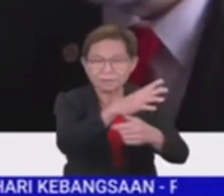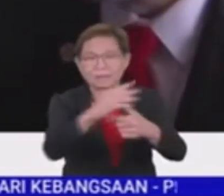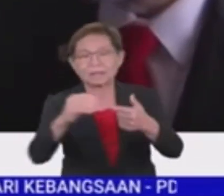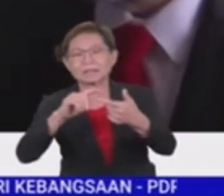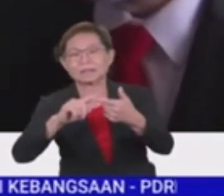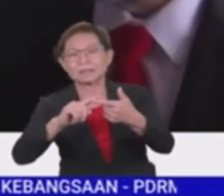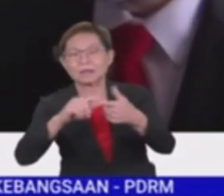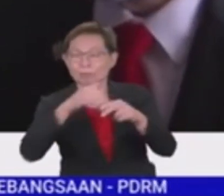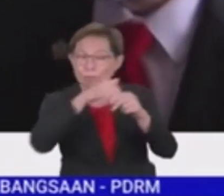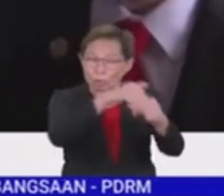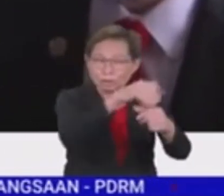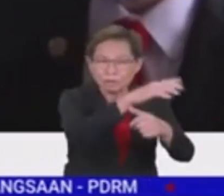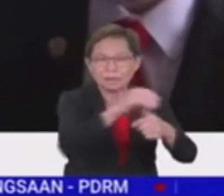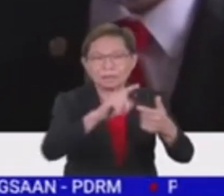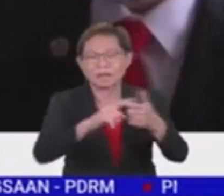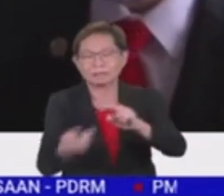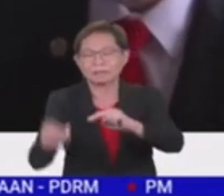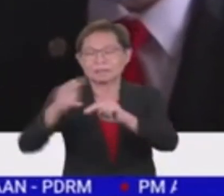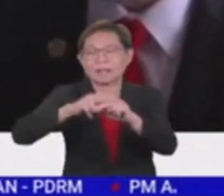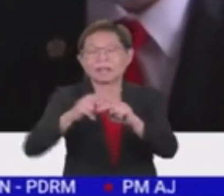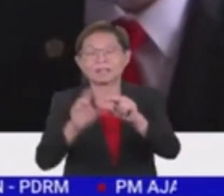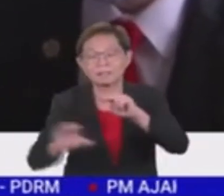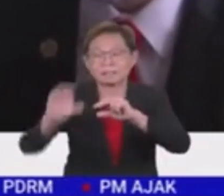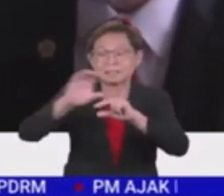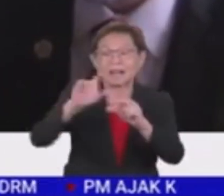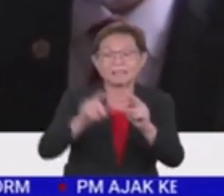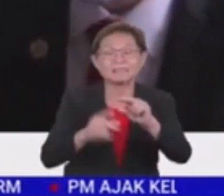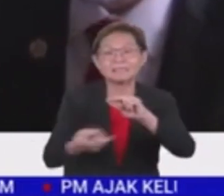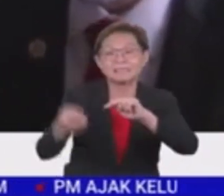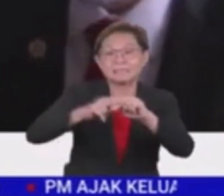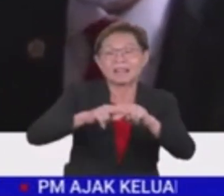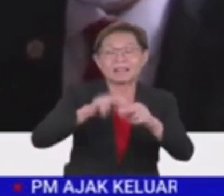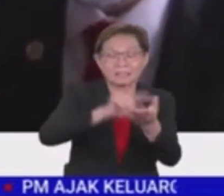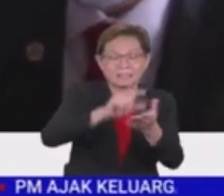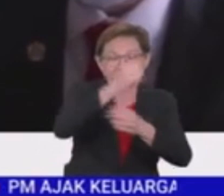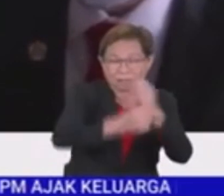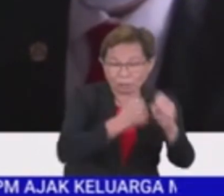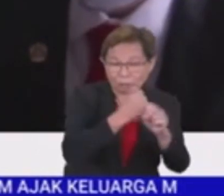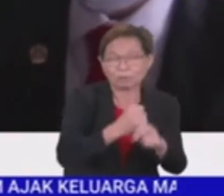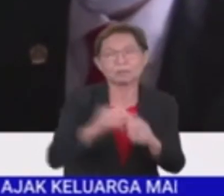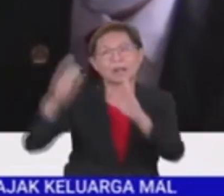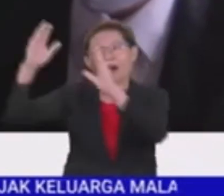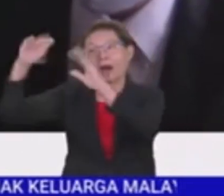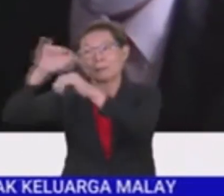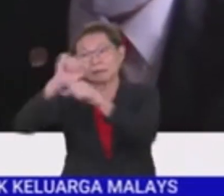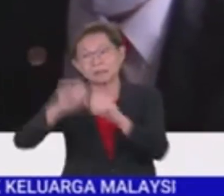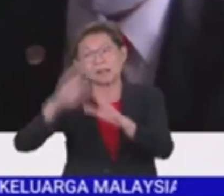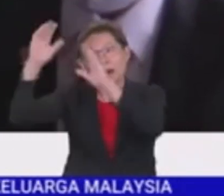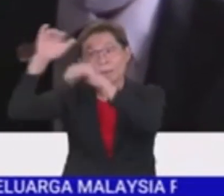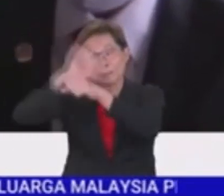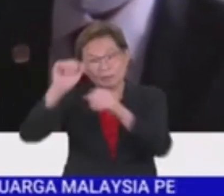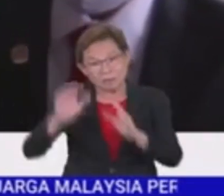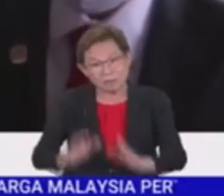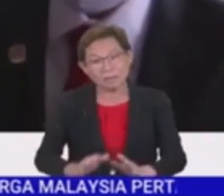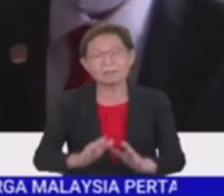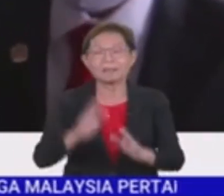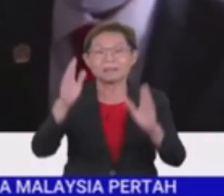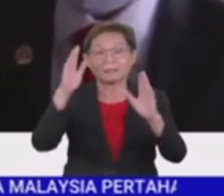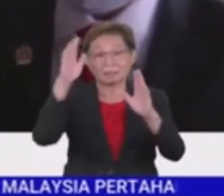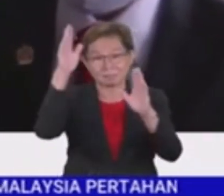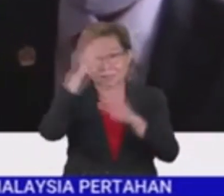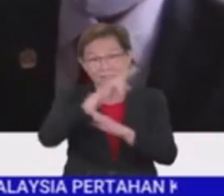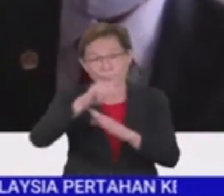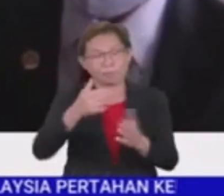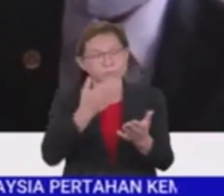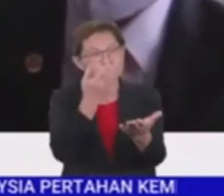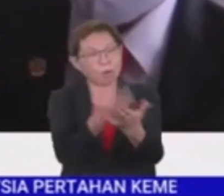juga kenaikan gaji tahunan. Dan kita berharap sebagai penjawat awam inilah masanya untuk kita buktikan apa yang diberikan